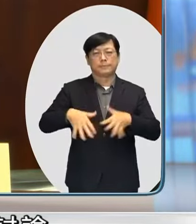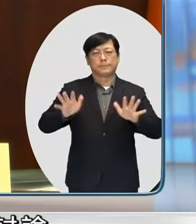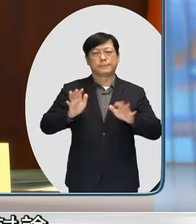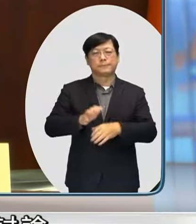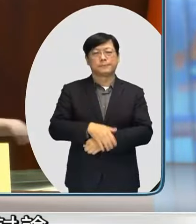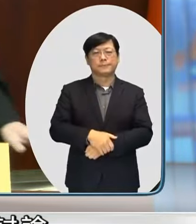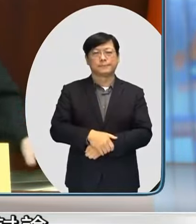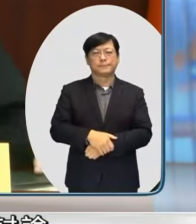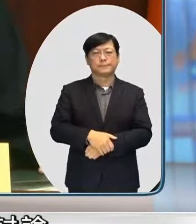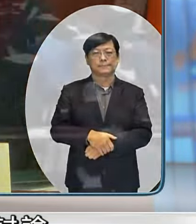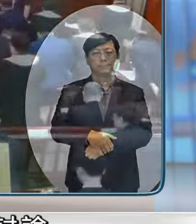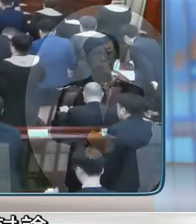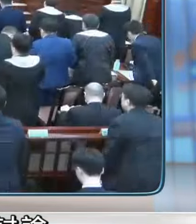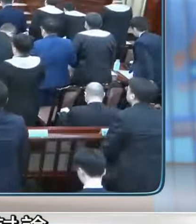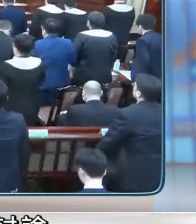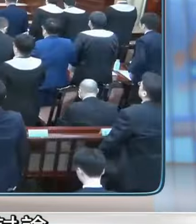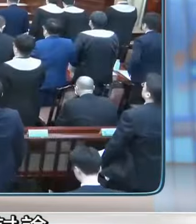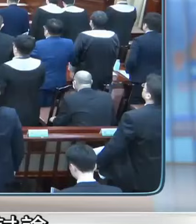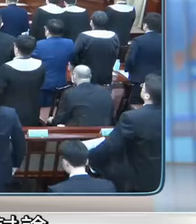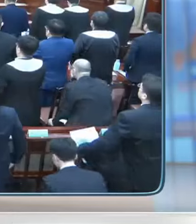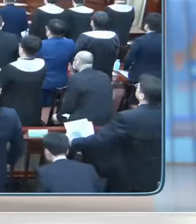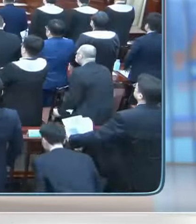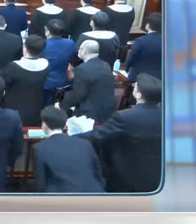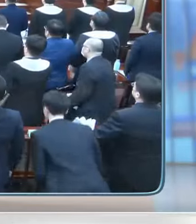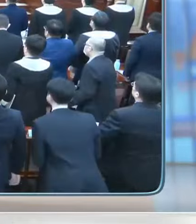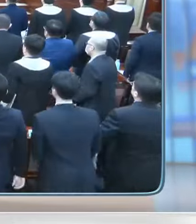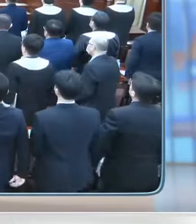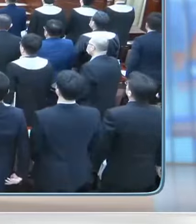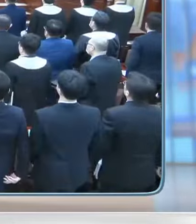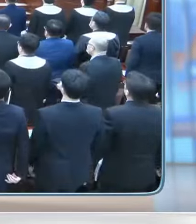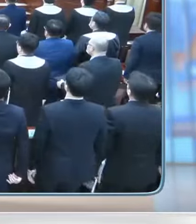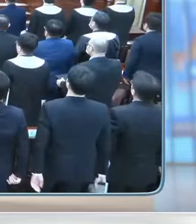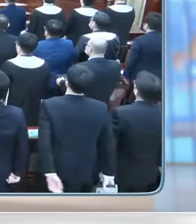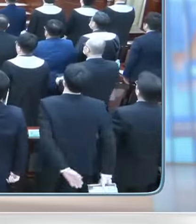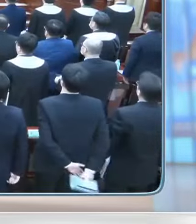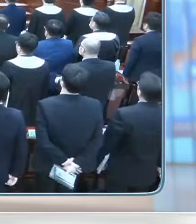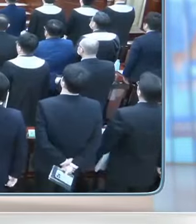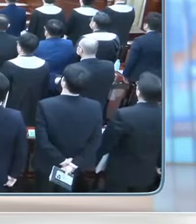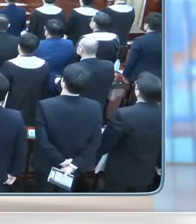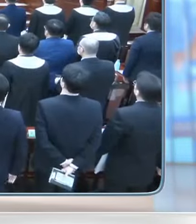程并非没有讨论，而是没有共识。